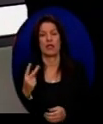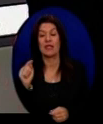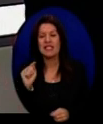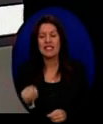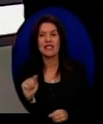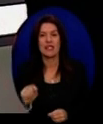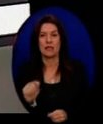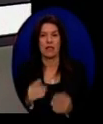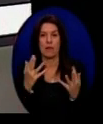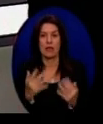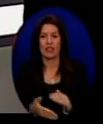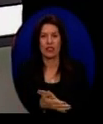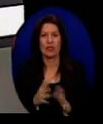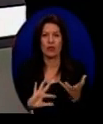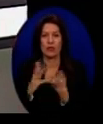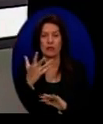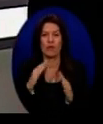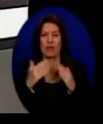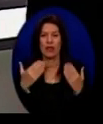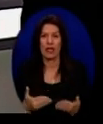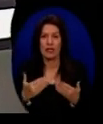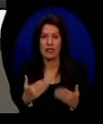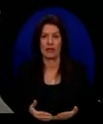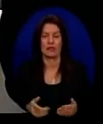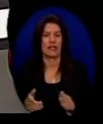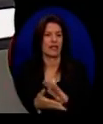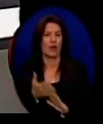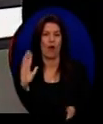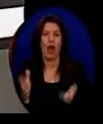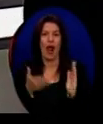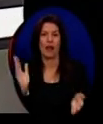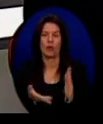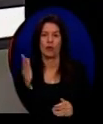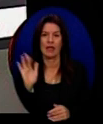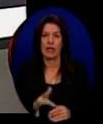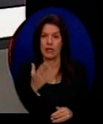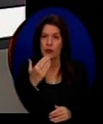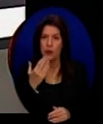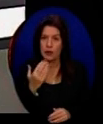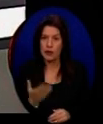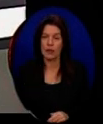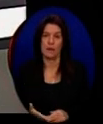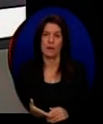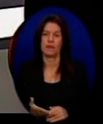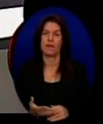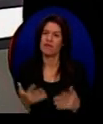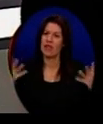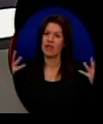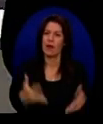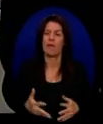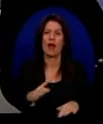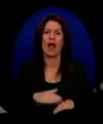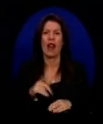כן. שהתחילו לשרוף בתי כנסת, להכות יהודים, להתנפל על קצבים